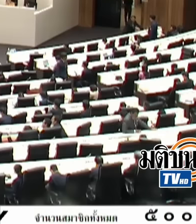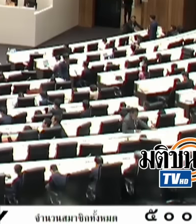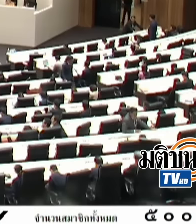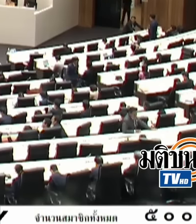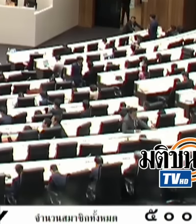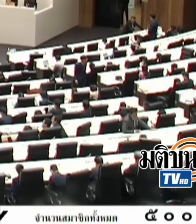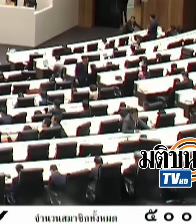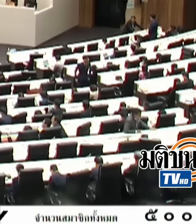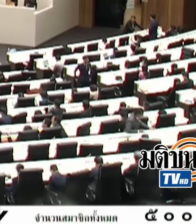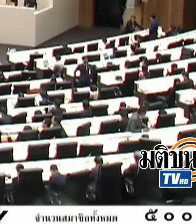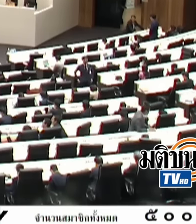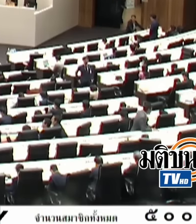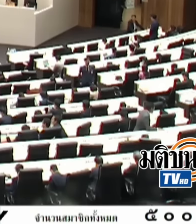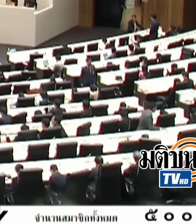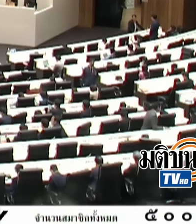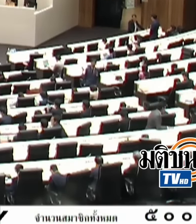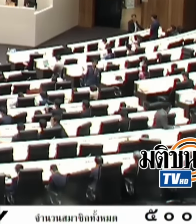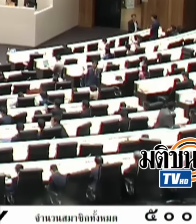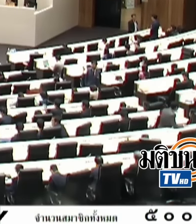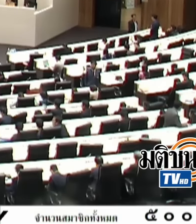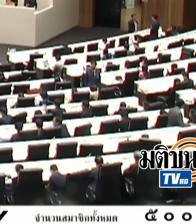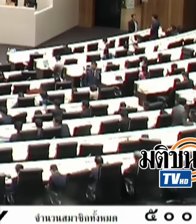ครับกดบัตรแสดงตนเลยครับ